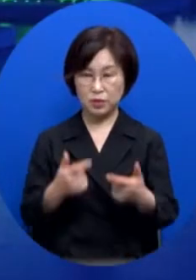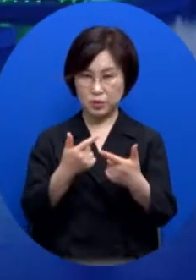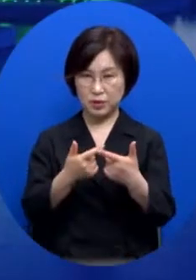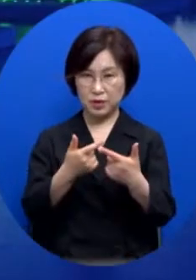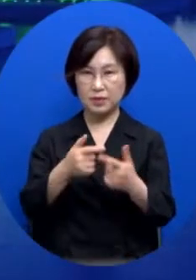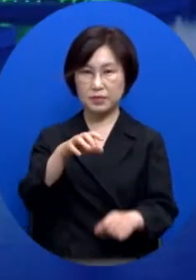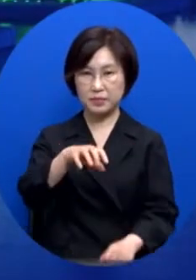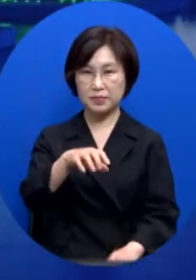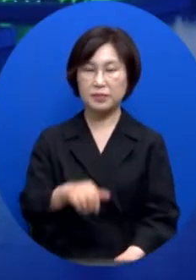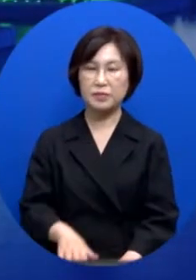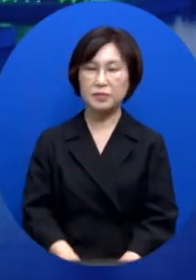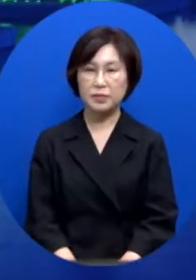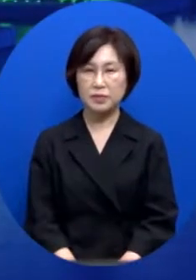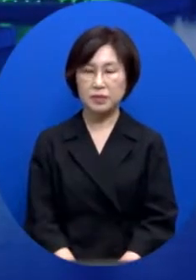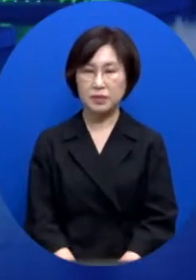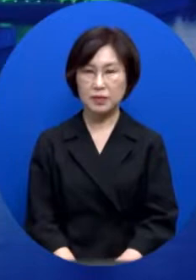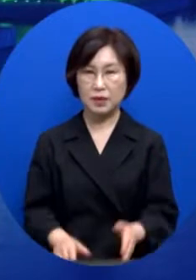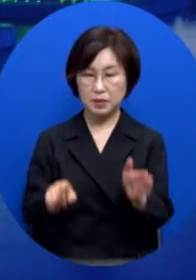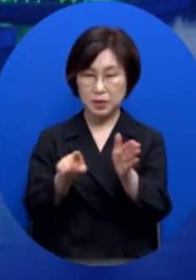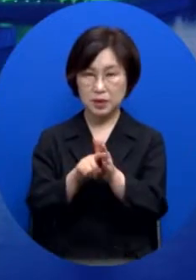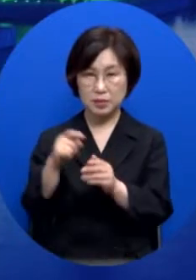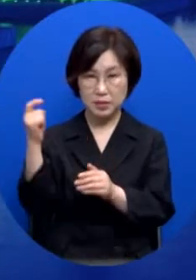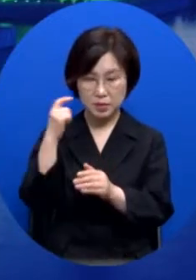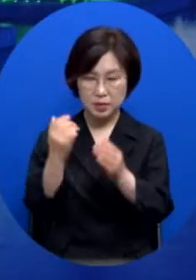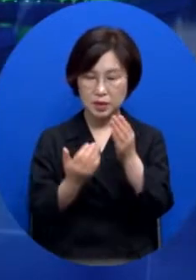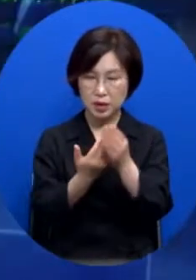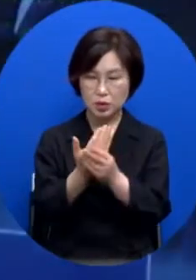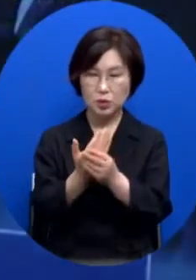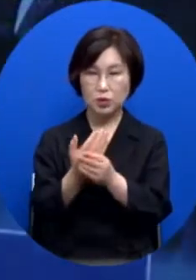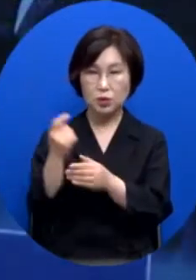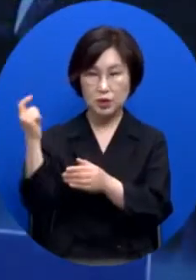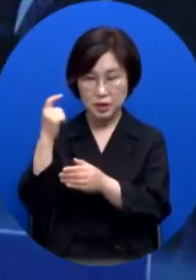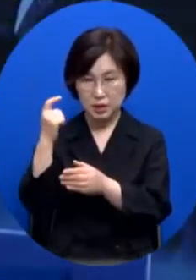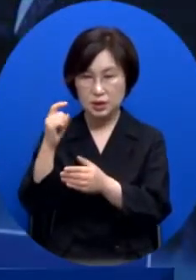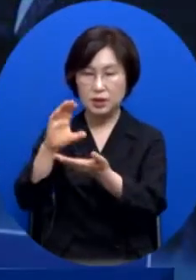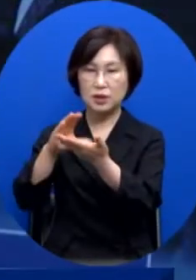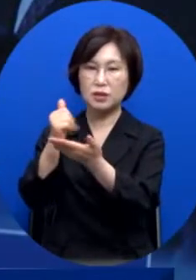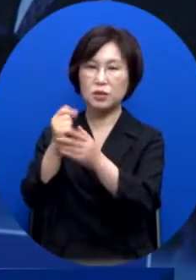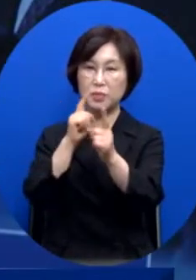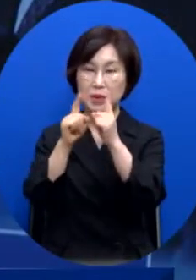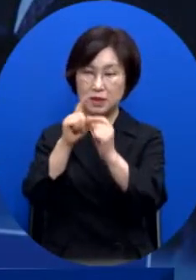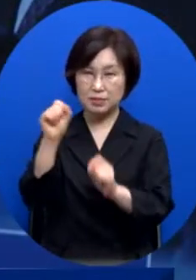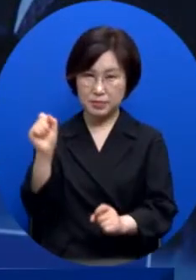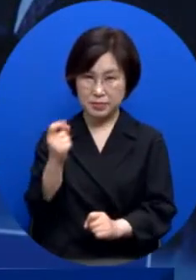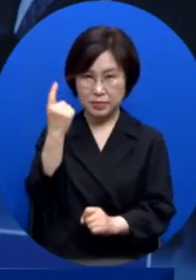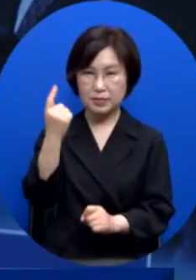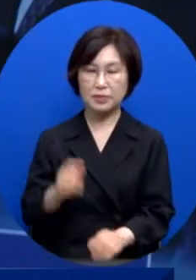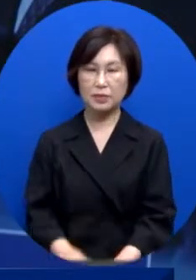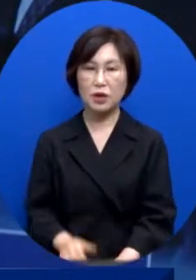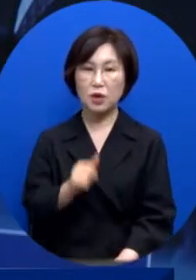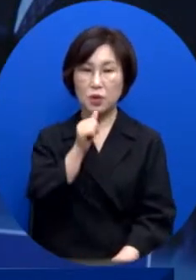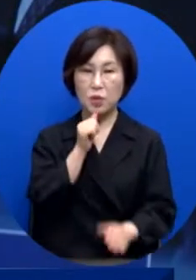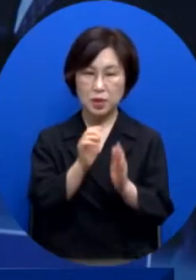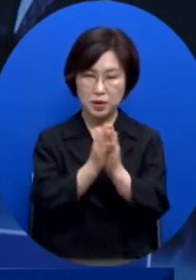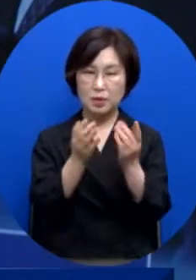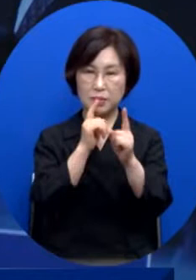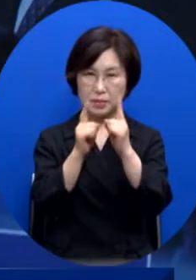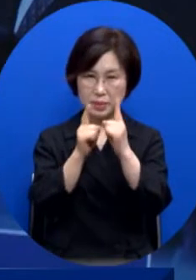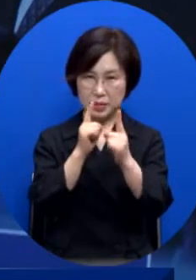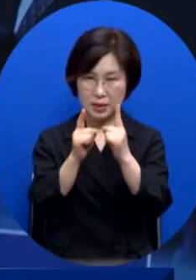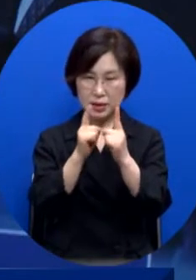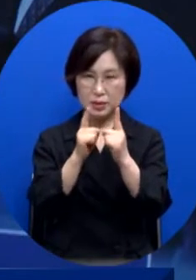입니다 믿음은 들음에서 나며 들음은 그리스도의 말씀으로 말미암았느니라 로마서 말씀이죠